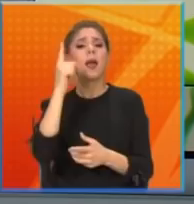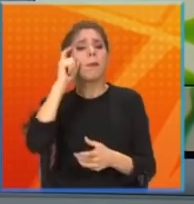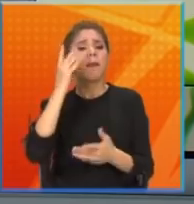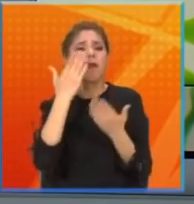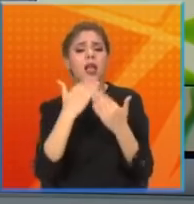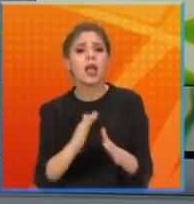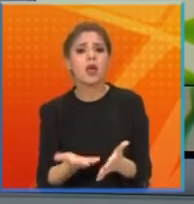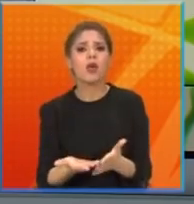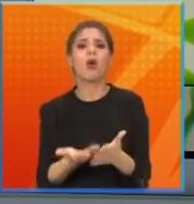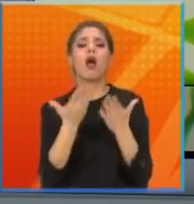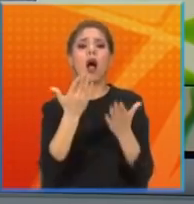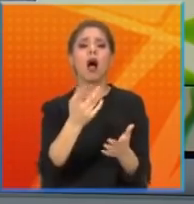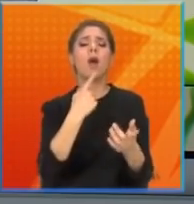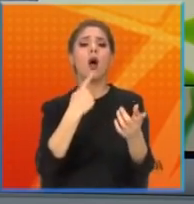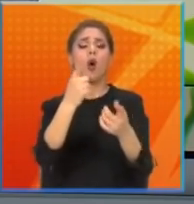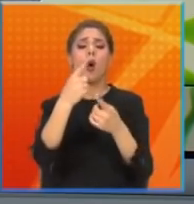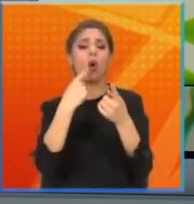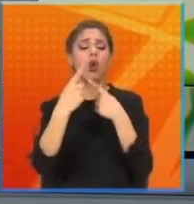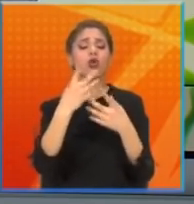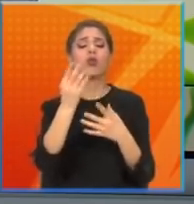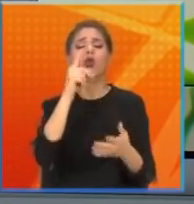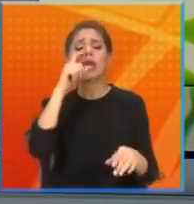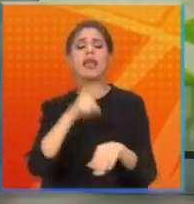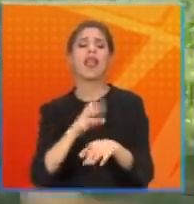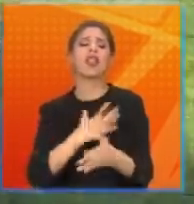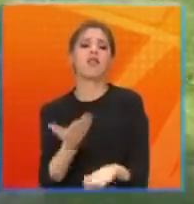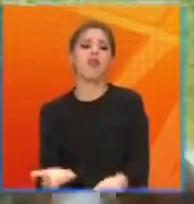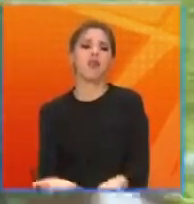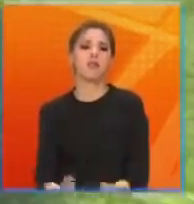Ancak o söylentiye inanan çok.